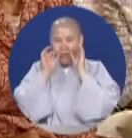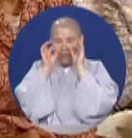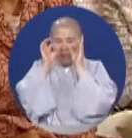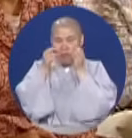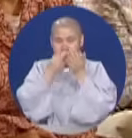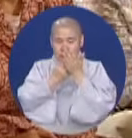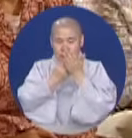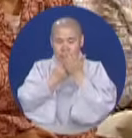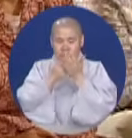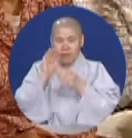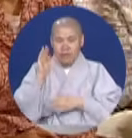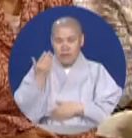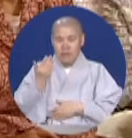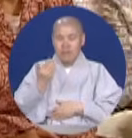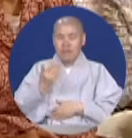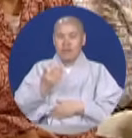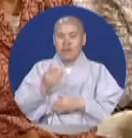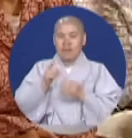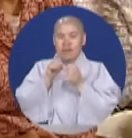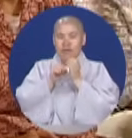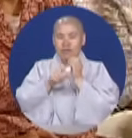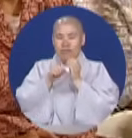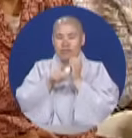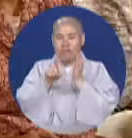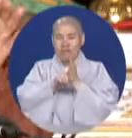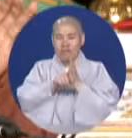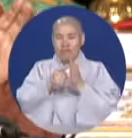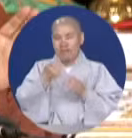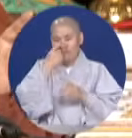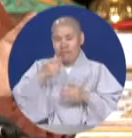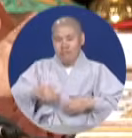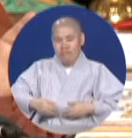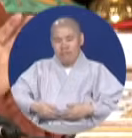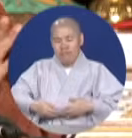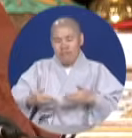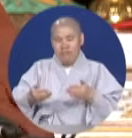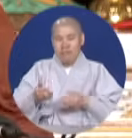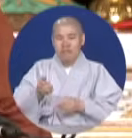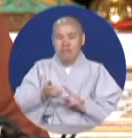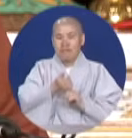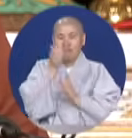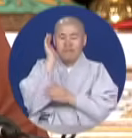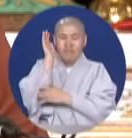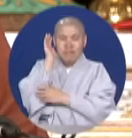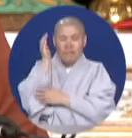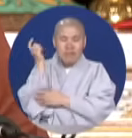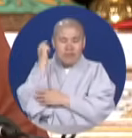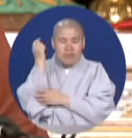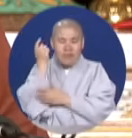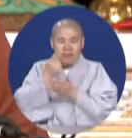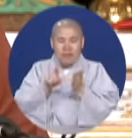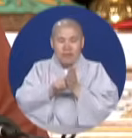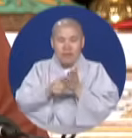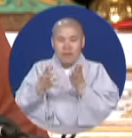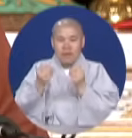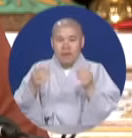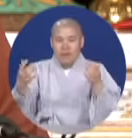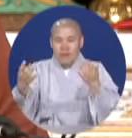왜 배워요? 뭐 하려고 배워요? 그래서 뭐 불교 법문 들으러 많이 오시고 그러면